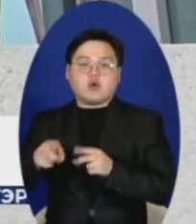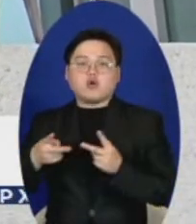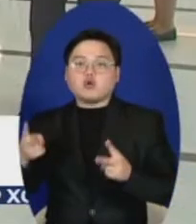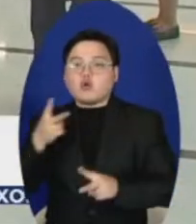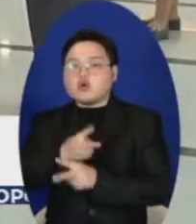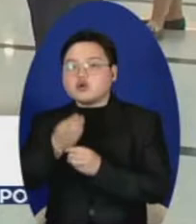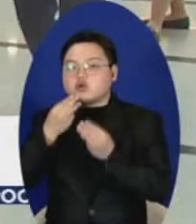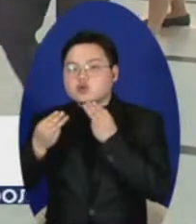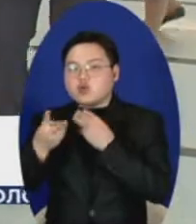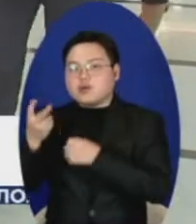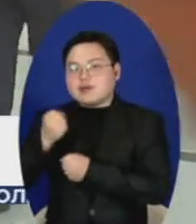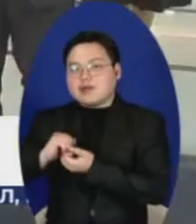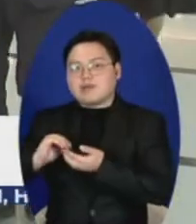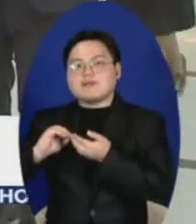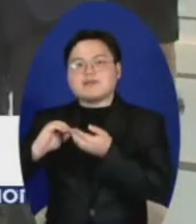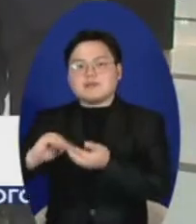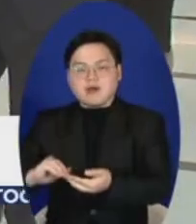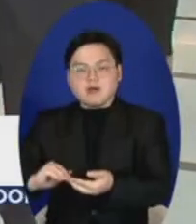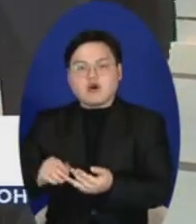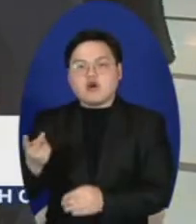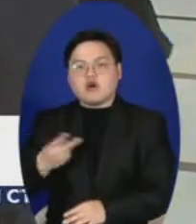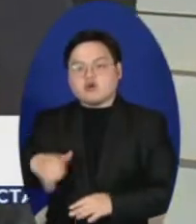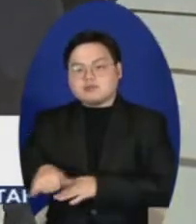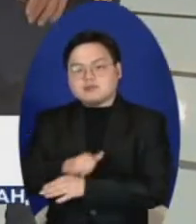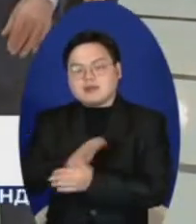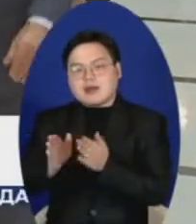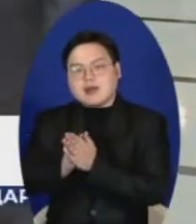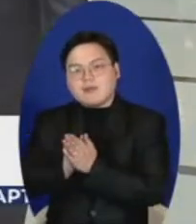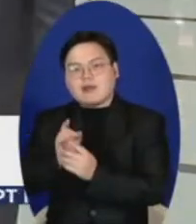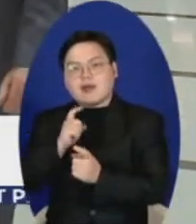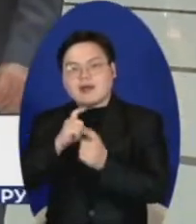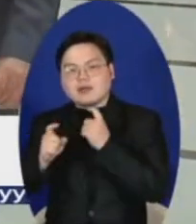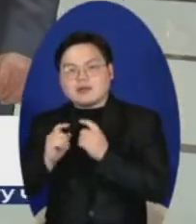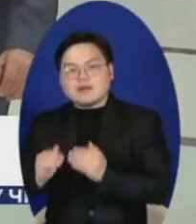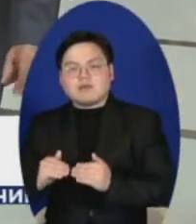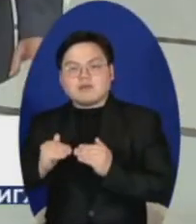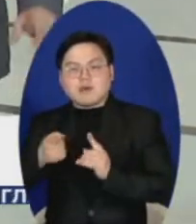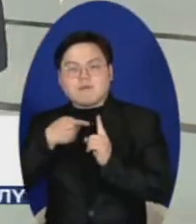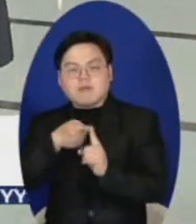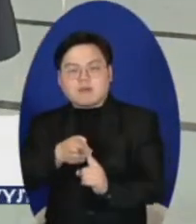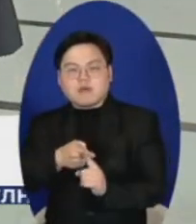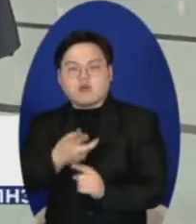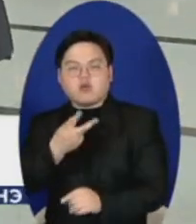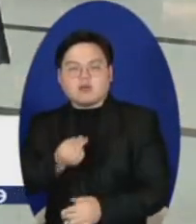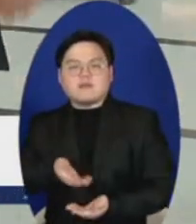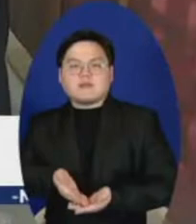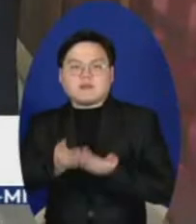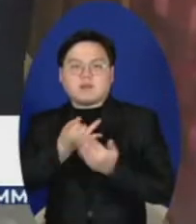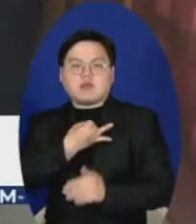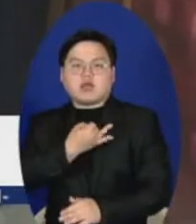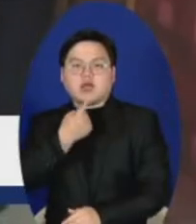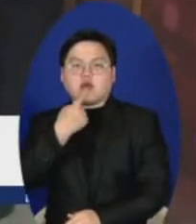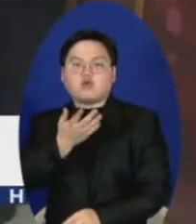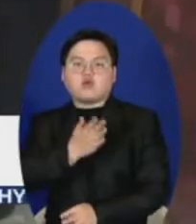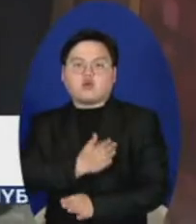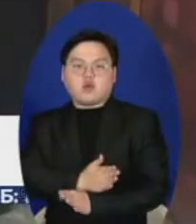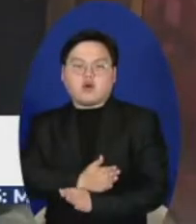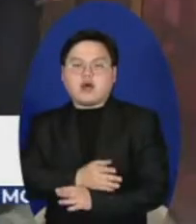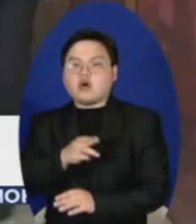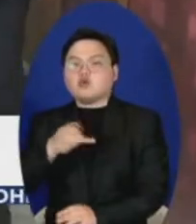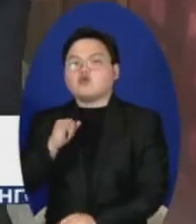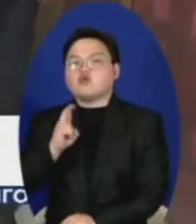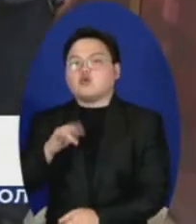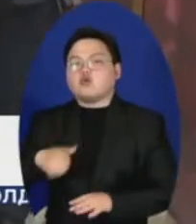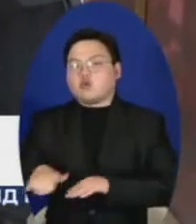талаар танилцуулахын зэрэгцээ хоёр орны харилцаа хамтын ажиллагааг энэ чиглэлд дэмжин ажиллагаа мэдгдсэн байна. Бүгд Найрамдах Түрк улс үндсэн